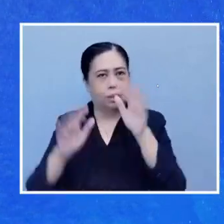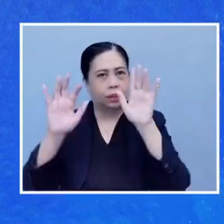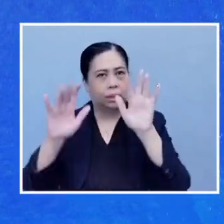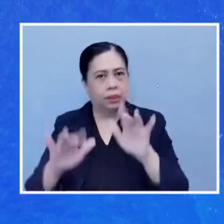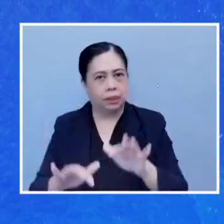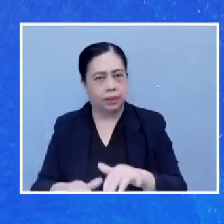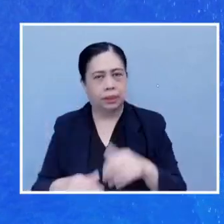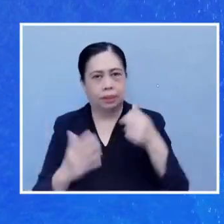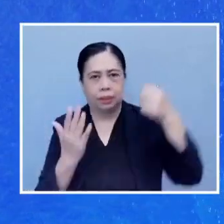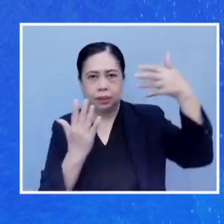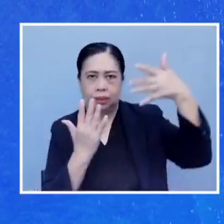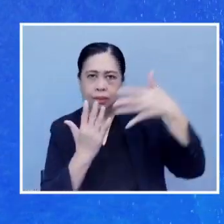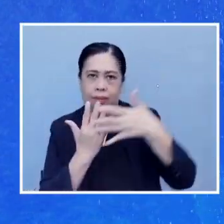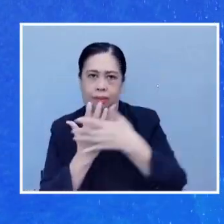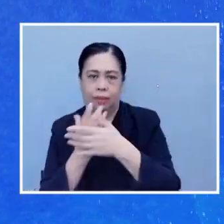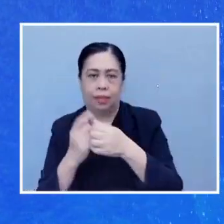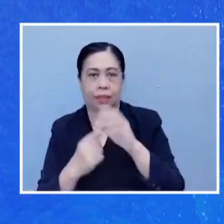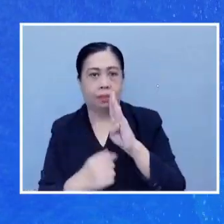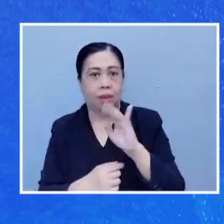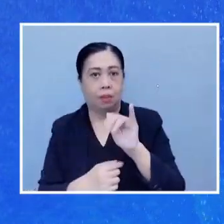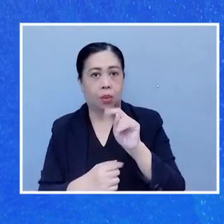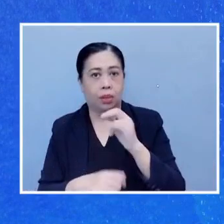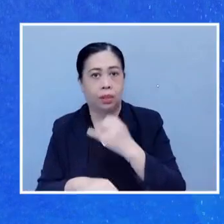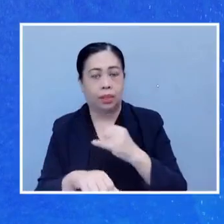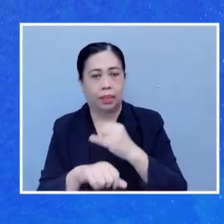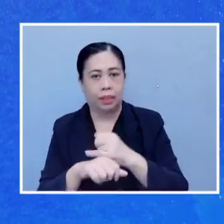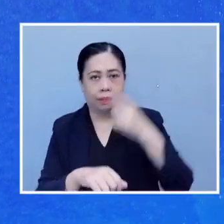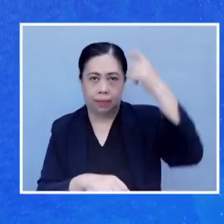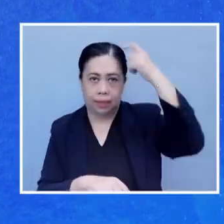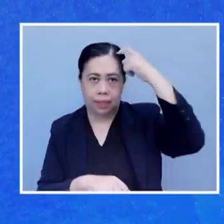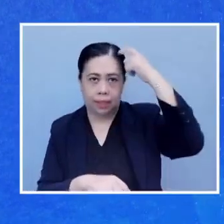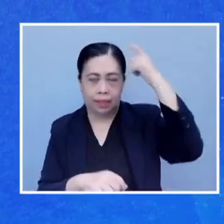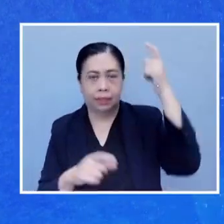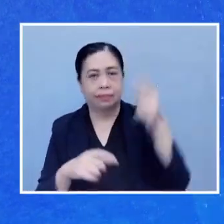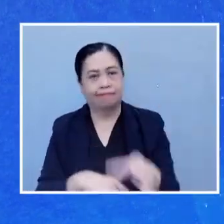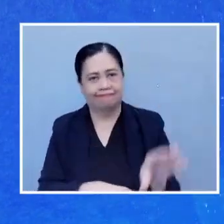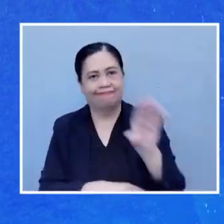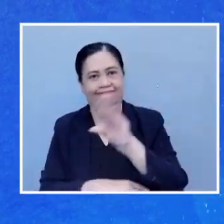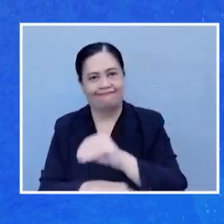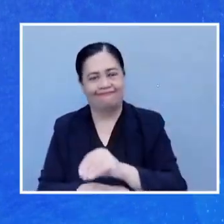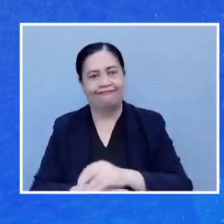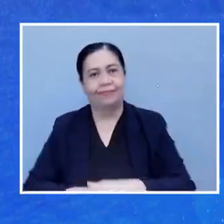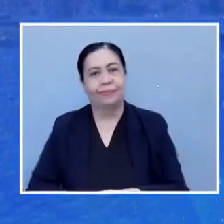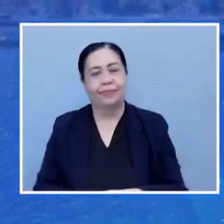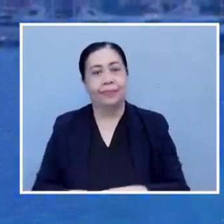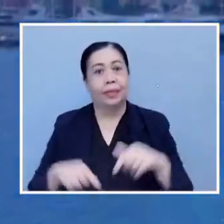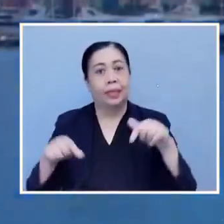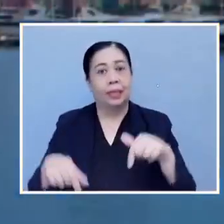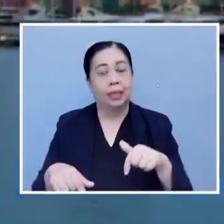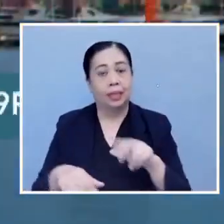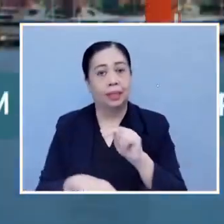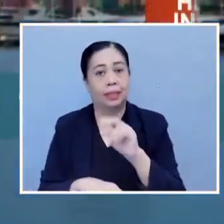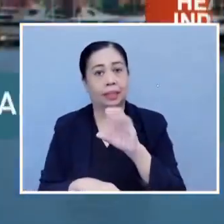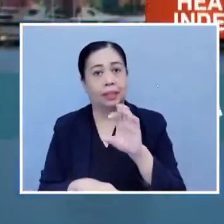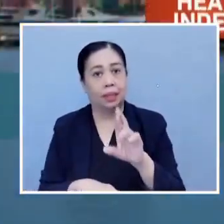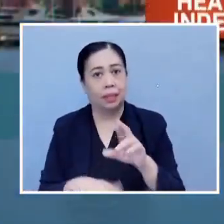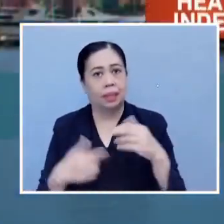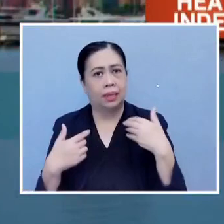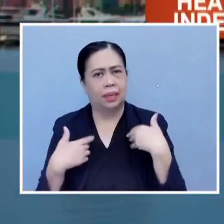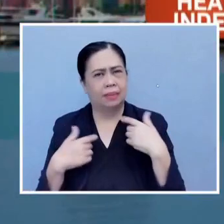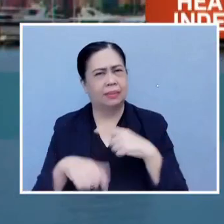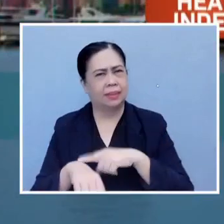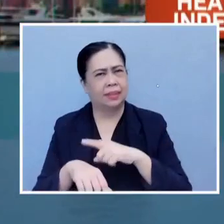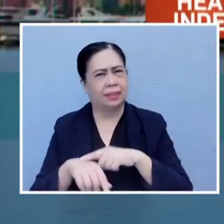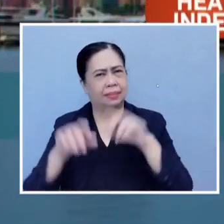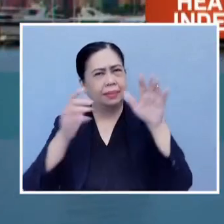ng amihan dyan sa Babuyan Islands at Batanes hanggang gabi na po yan. At dito po sa Metro Manila, may mga oras na magiging